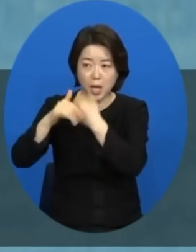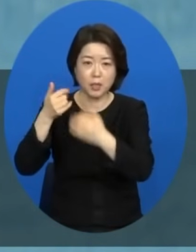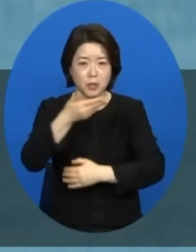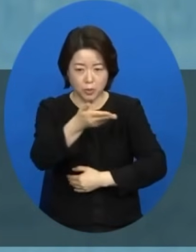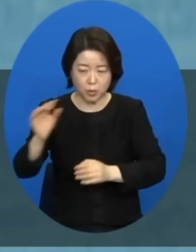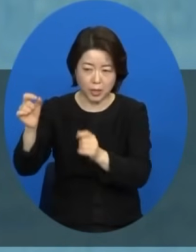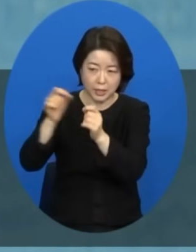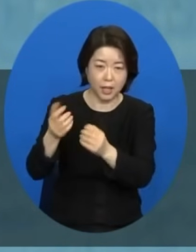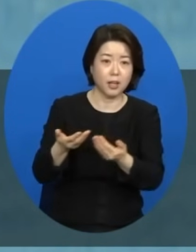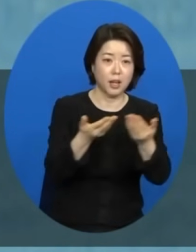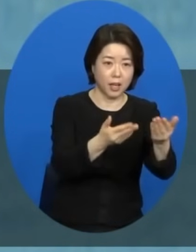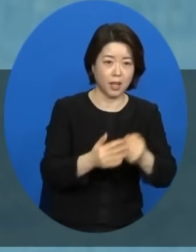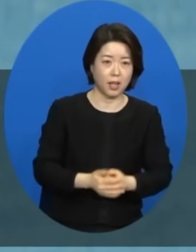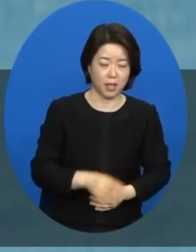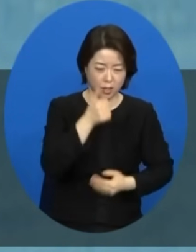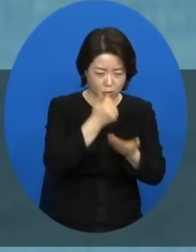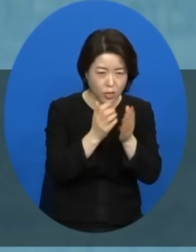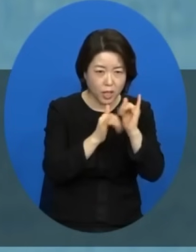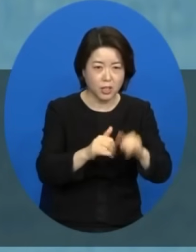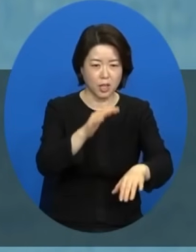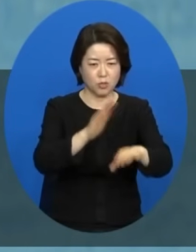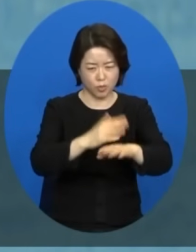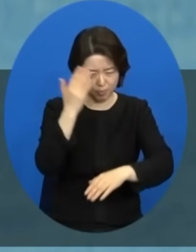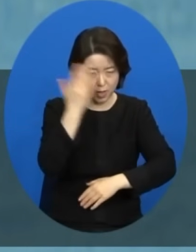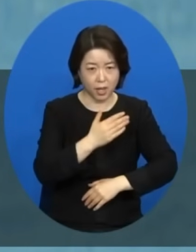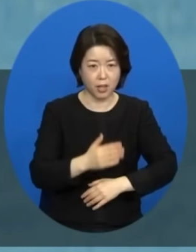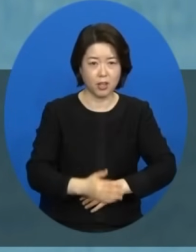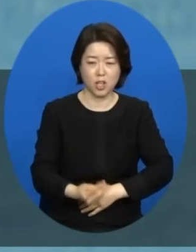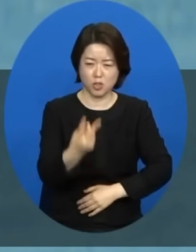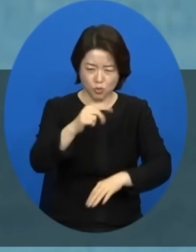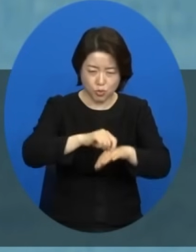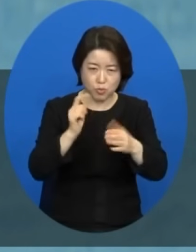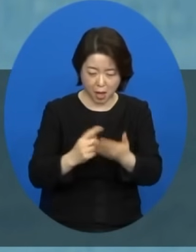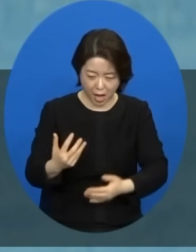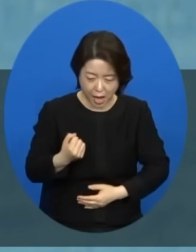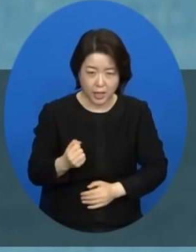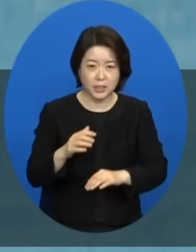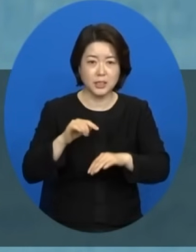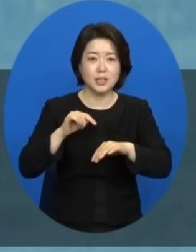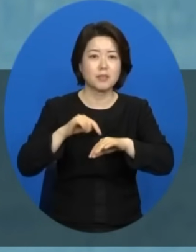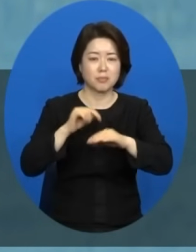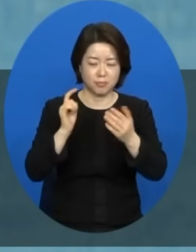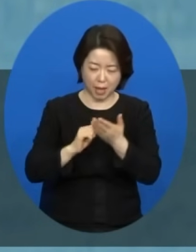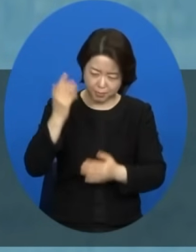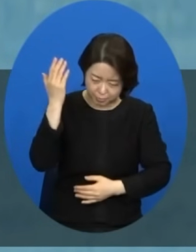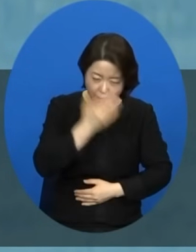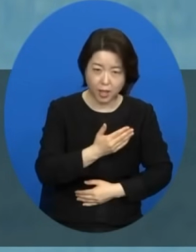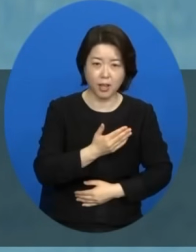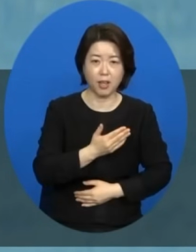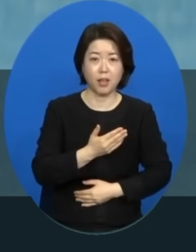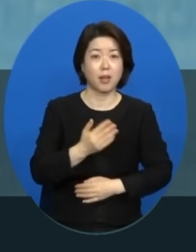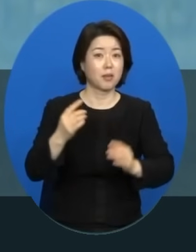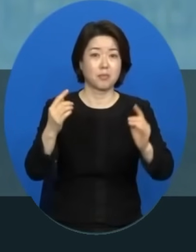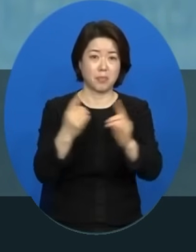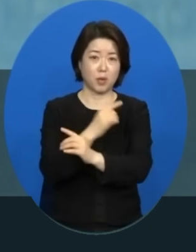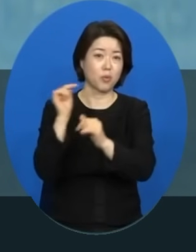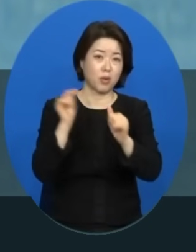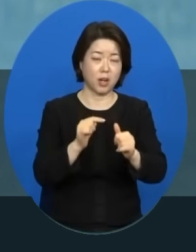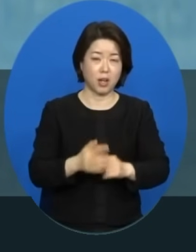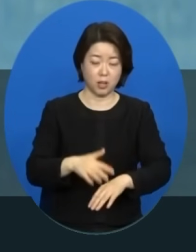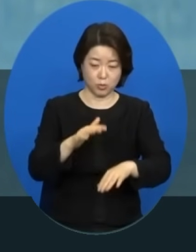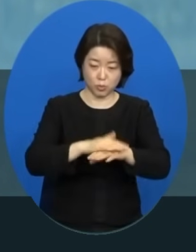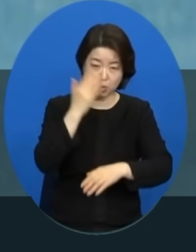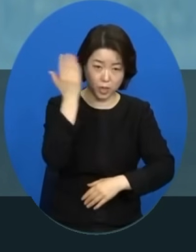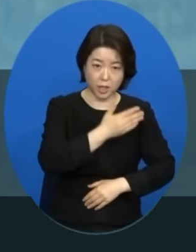손을 깨끗이 하라. 두 마음을 품은 자들아 마음을 성결하게 하라. 손을 깨끗이